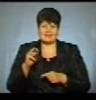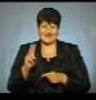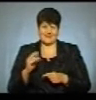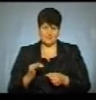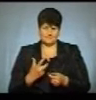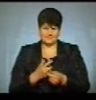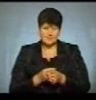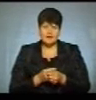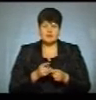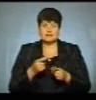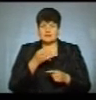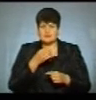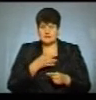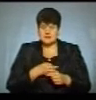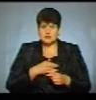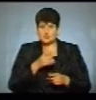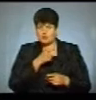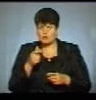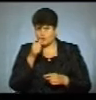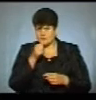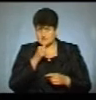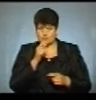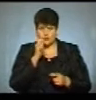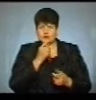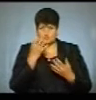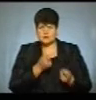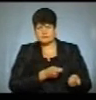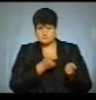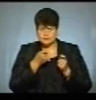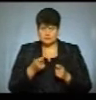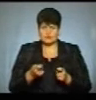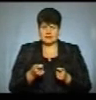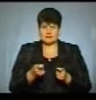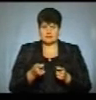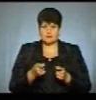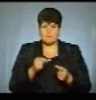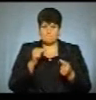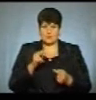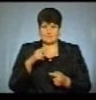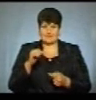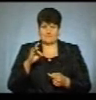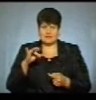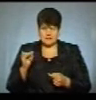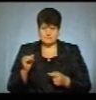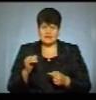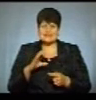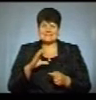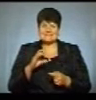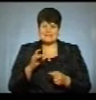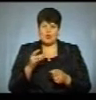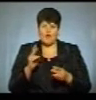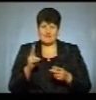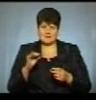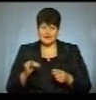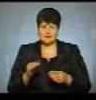місяця в Україну поступить ще додатково сироватка, протидифтерійна сироватка. Сироватки для лікування розподіляють відразу